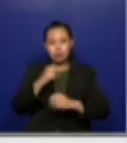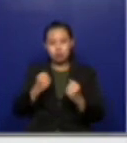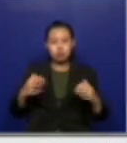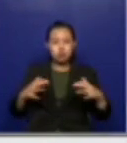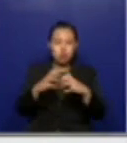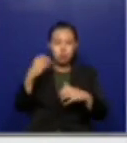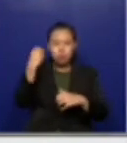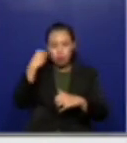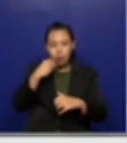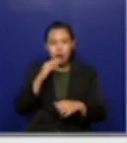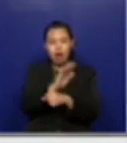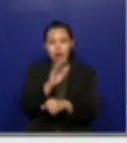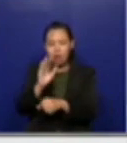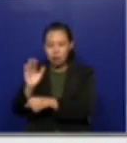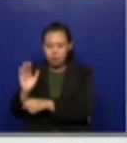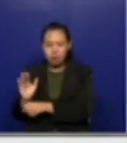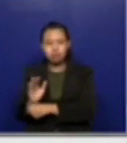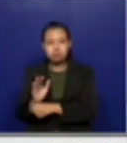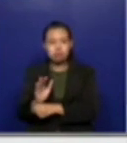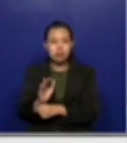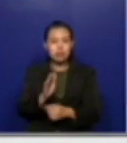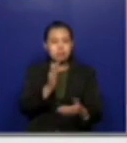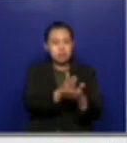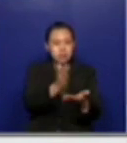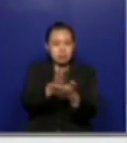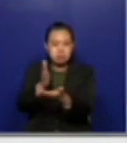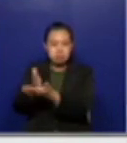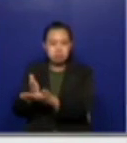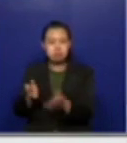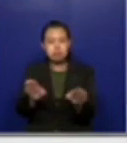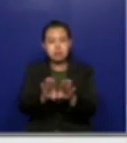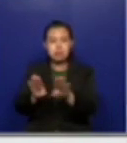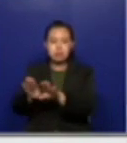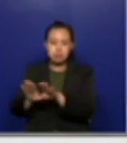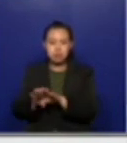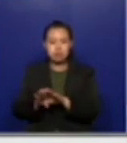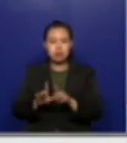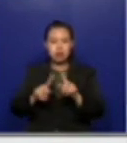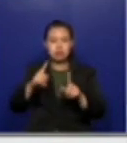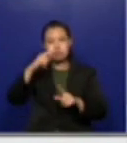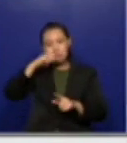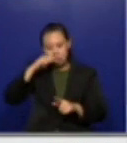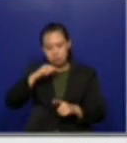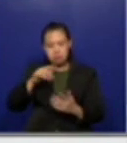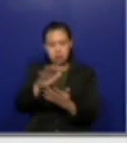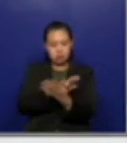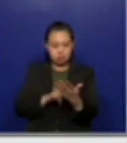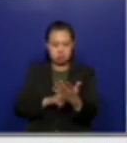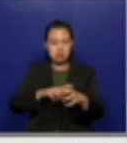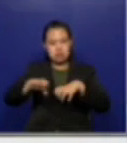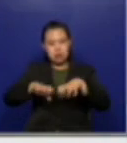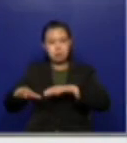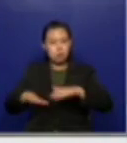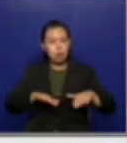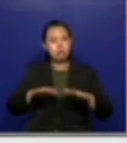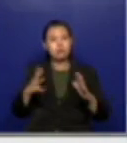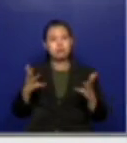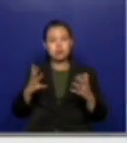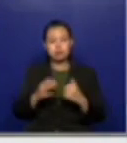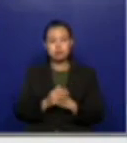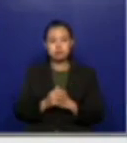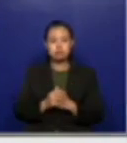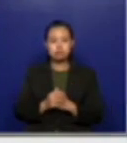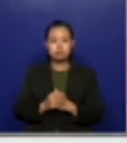านครับปิดเลยปิดรั้วปิดนู่นปิดนี่หมดแต่ไม่ได้เตรียมการภายในประเทศเลยอันนี้เราเป็นปัญหานะครับประเด็นต่อมาท่านประธาน